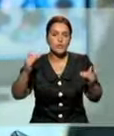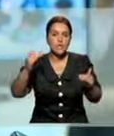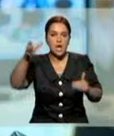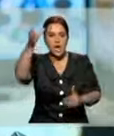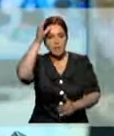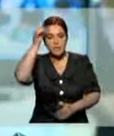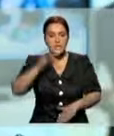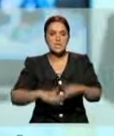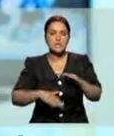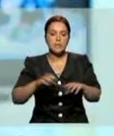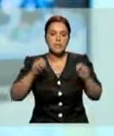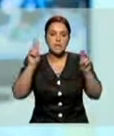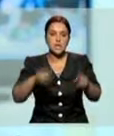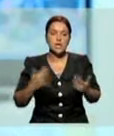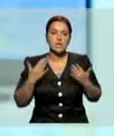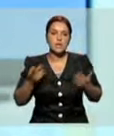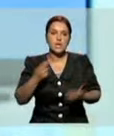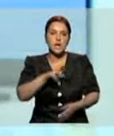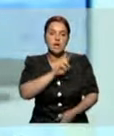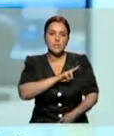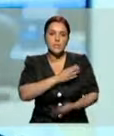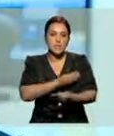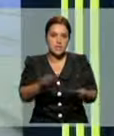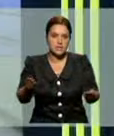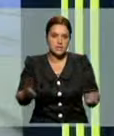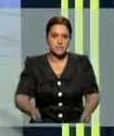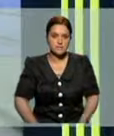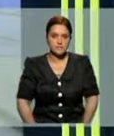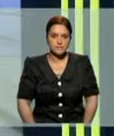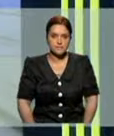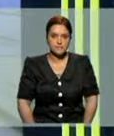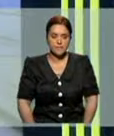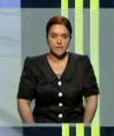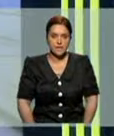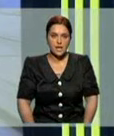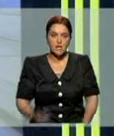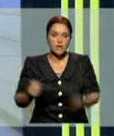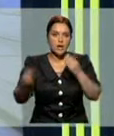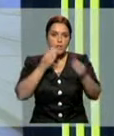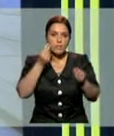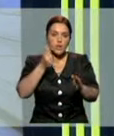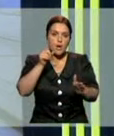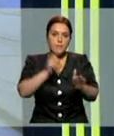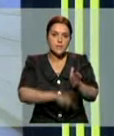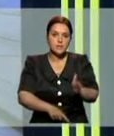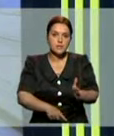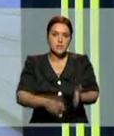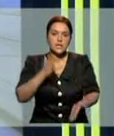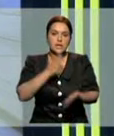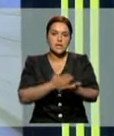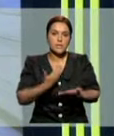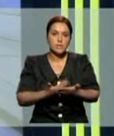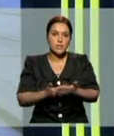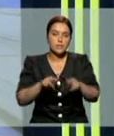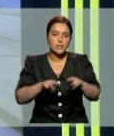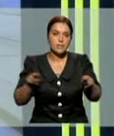ту квалификацию, которая необходима работодателям. В ряде регионов страны подешевели продукты питания. К примеру,